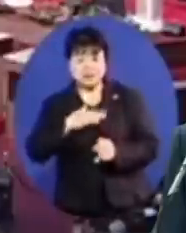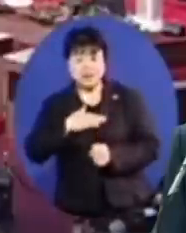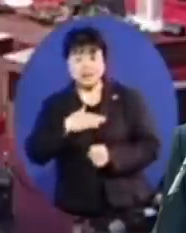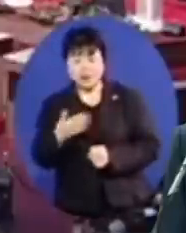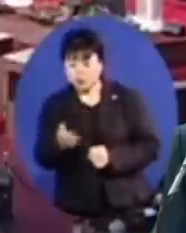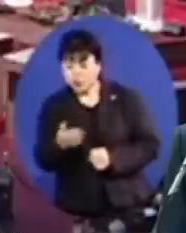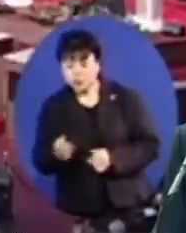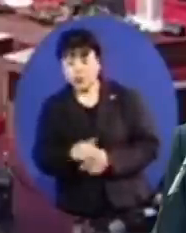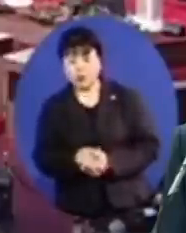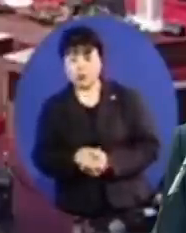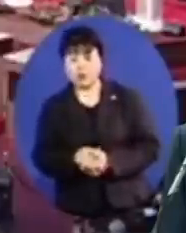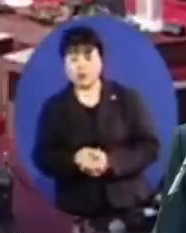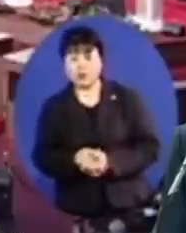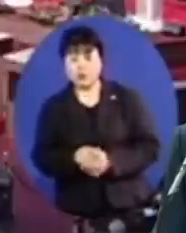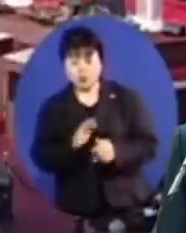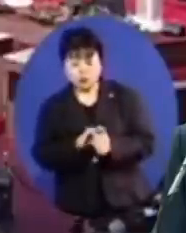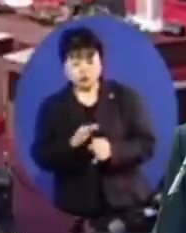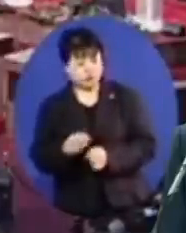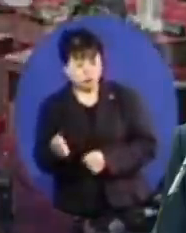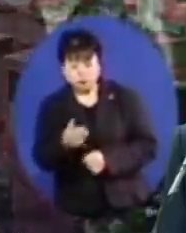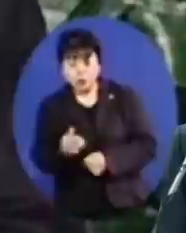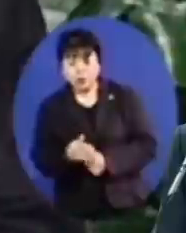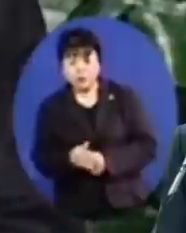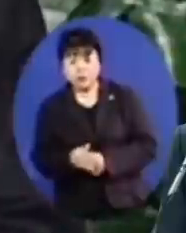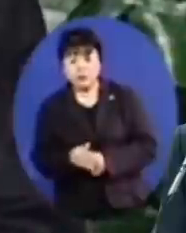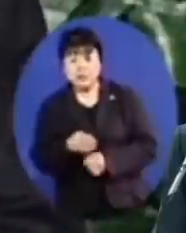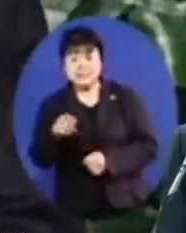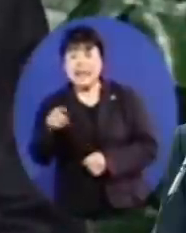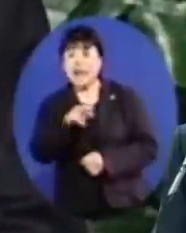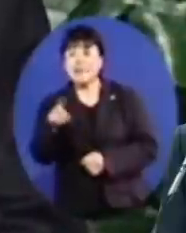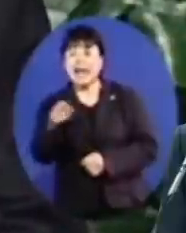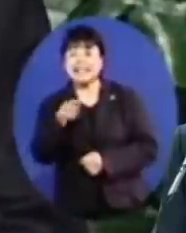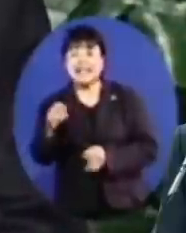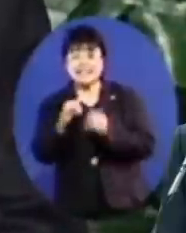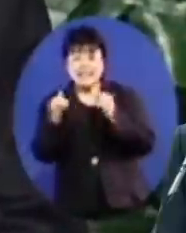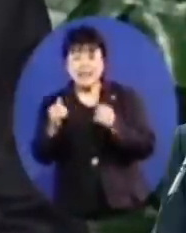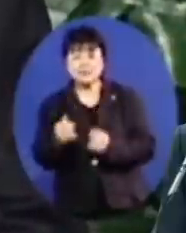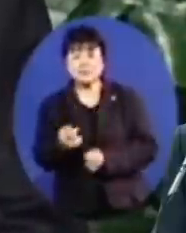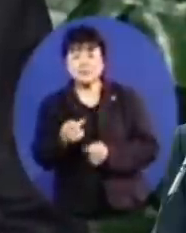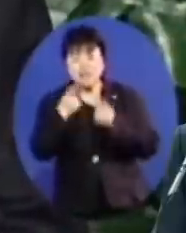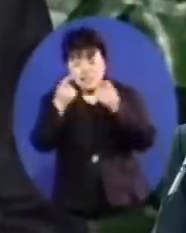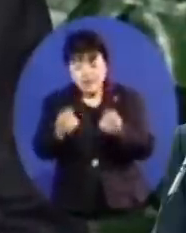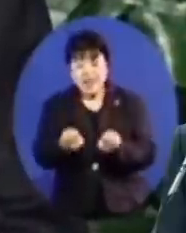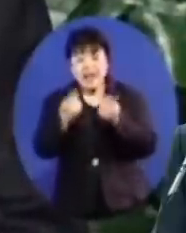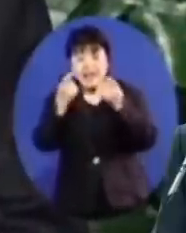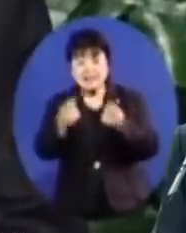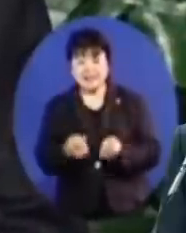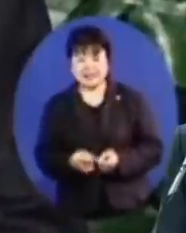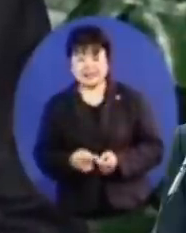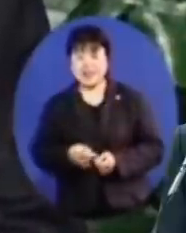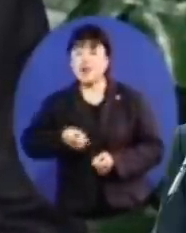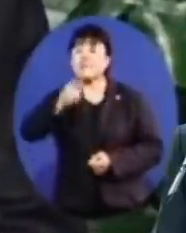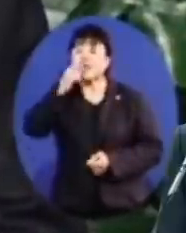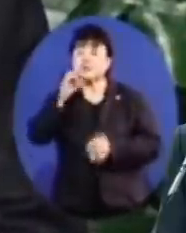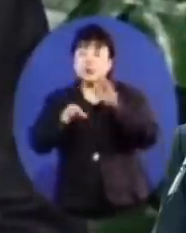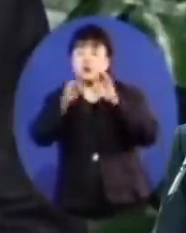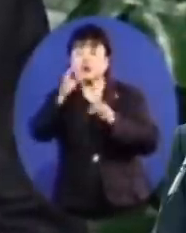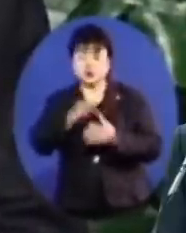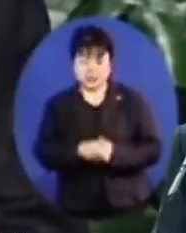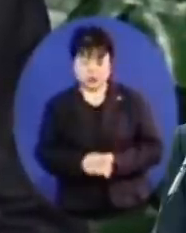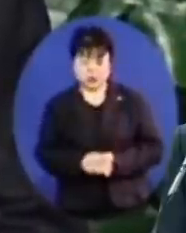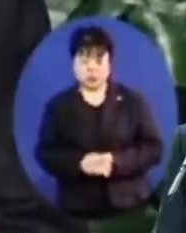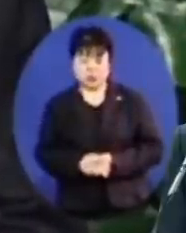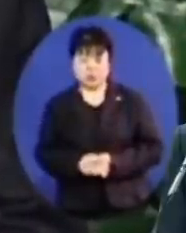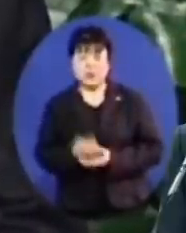없으니까 뭘 도와줍니까? 사마리아인이 뭘 가졌습니까? 여행할 때 마시려는 포도주하고